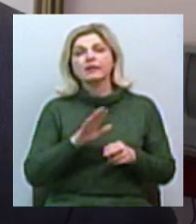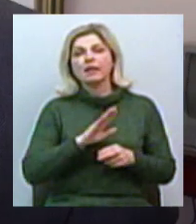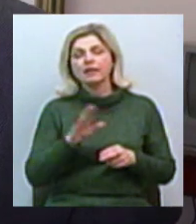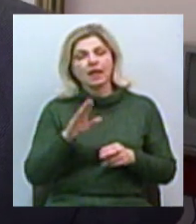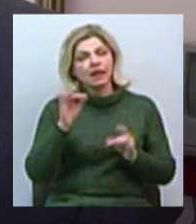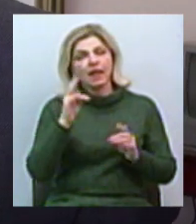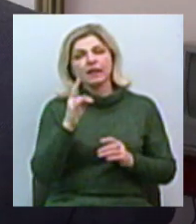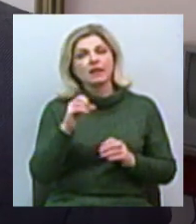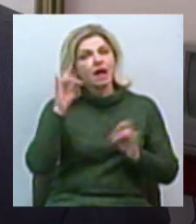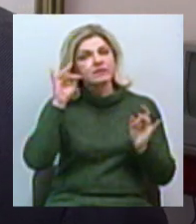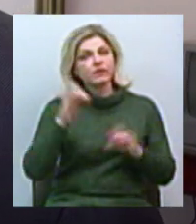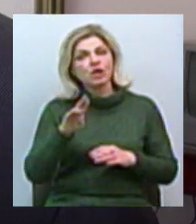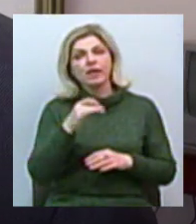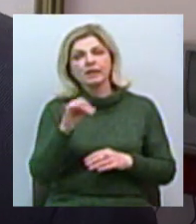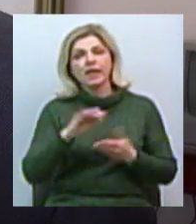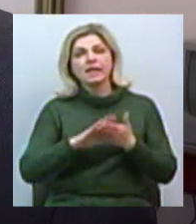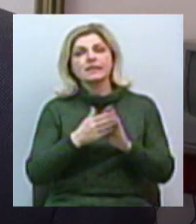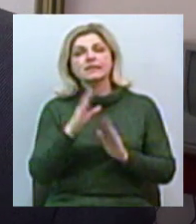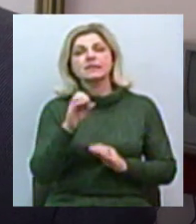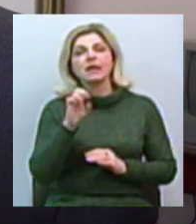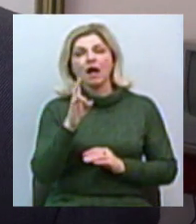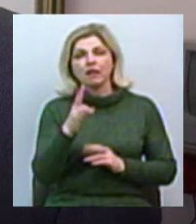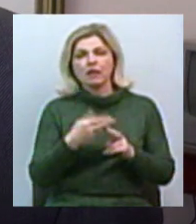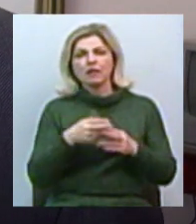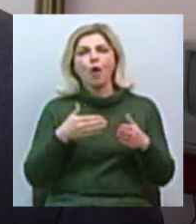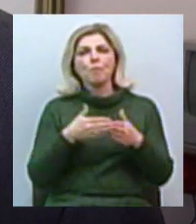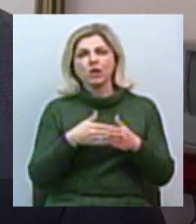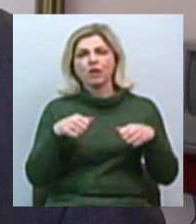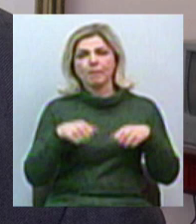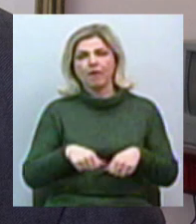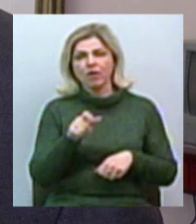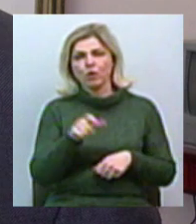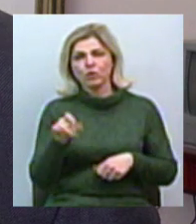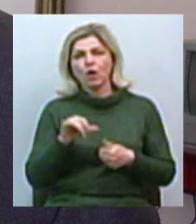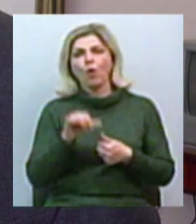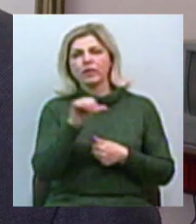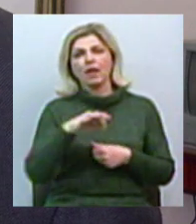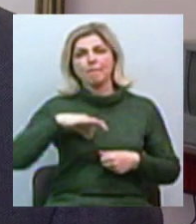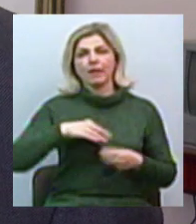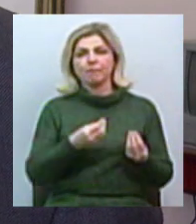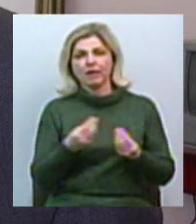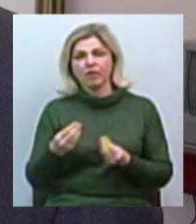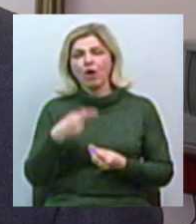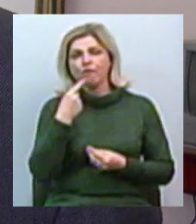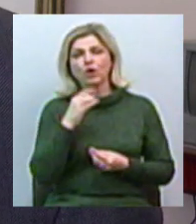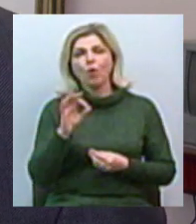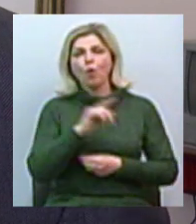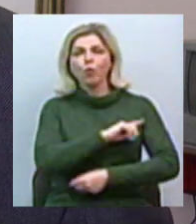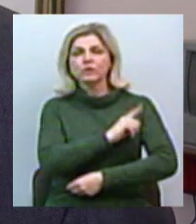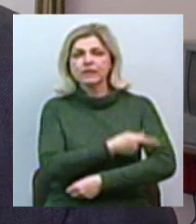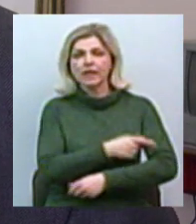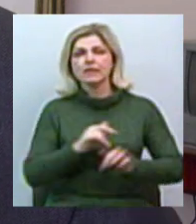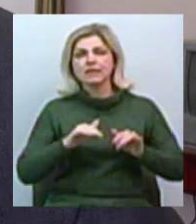Це не надзвичайний стан, який передбачає обмеження в правах людей та окремих підприємців. Мова йде про посилення заходів